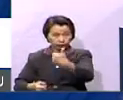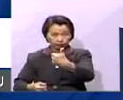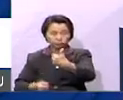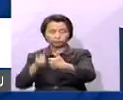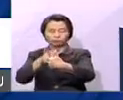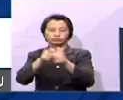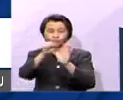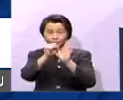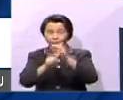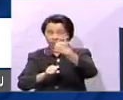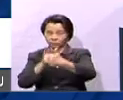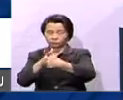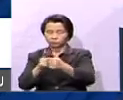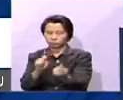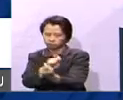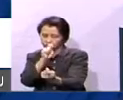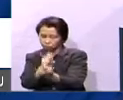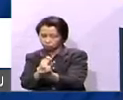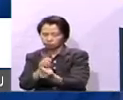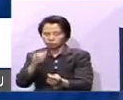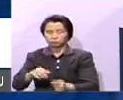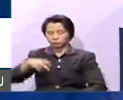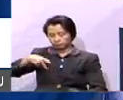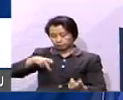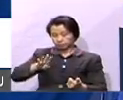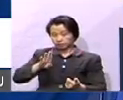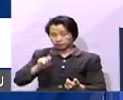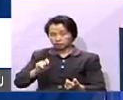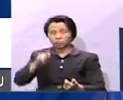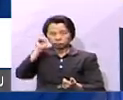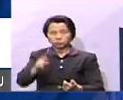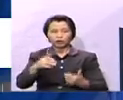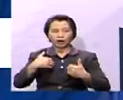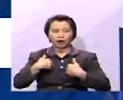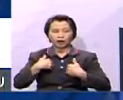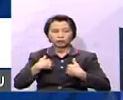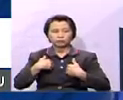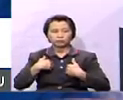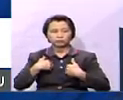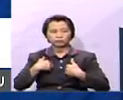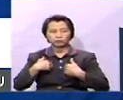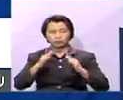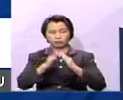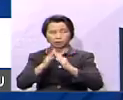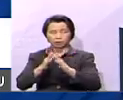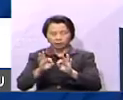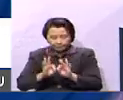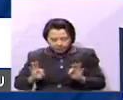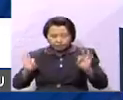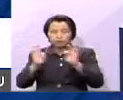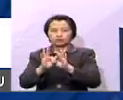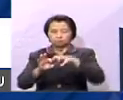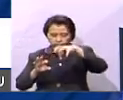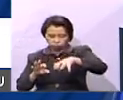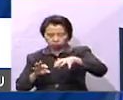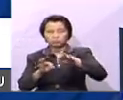untuk menentukan bahawa pihak berkuasa tempatan itu dia berada dia adalah merupakan satu Bandar utama ataupun dia berada